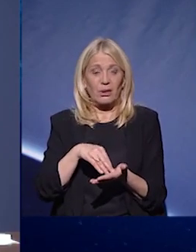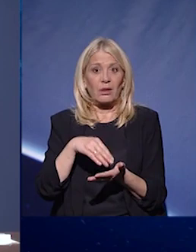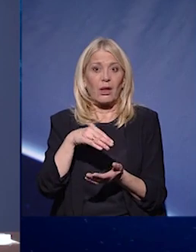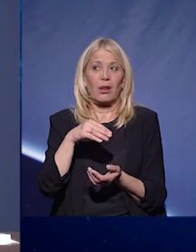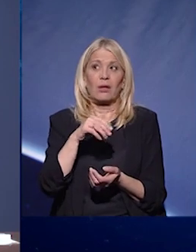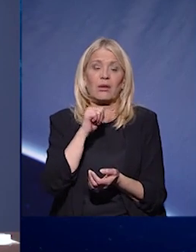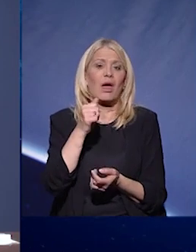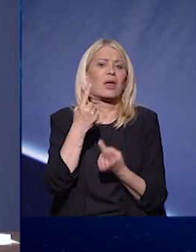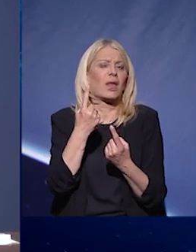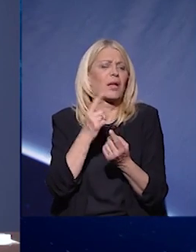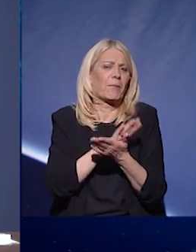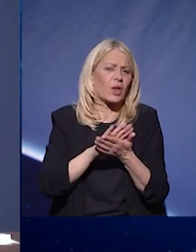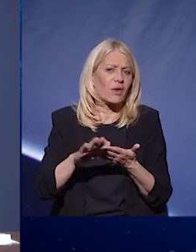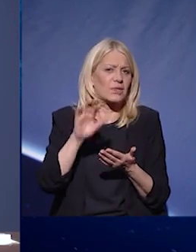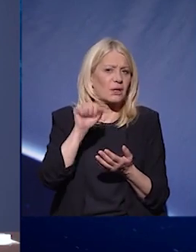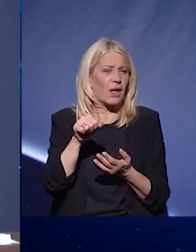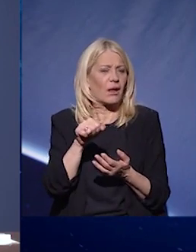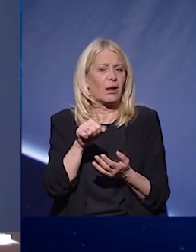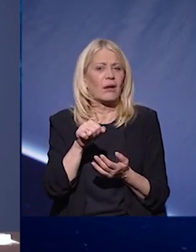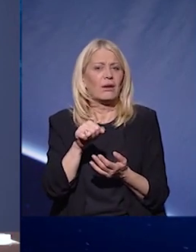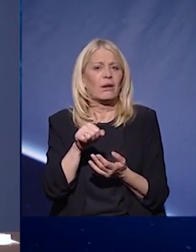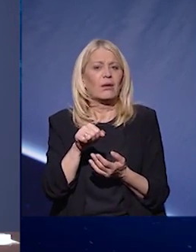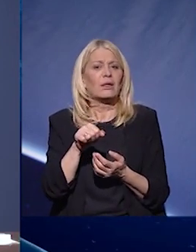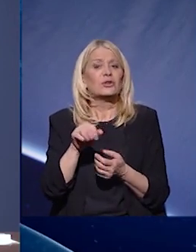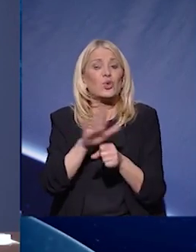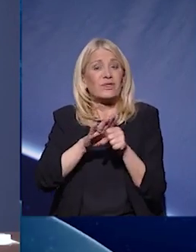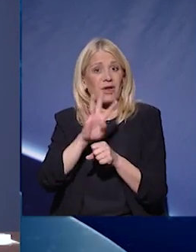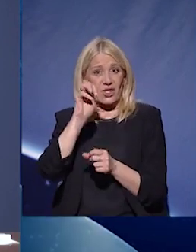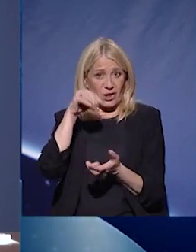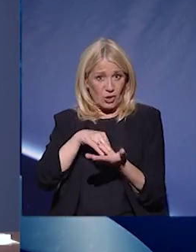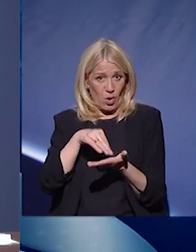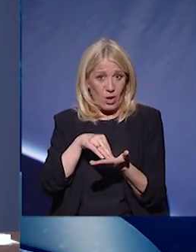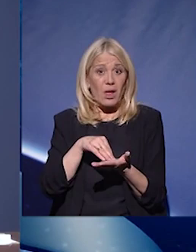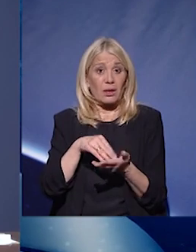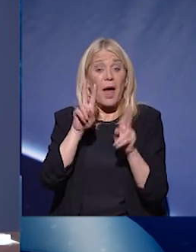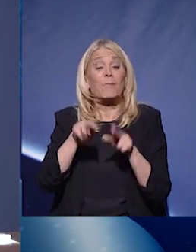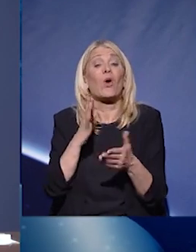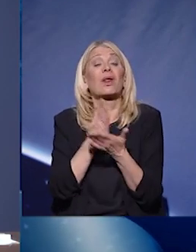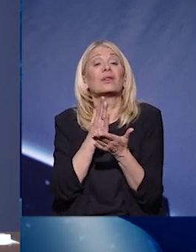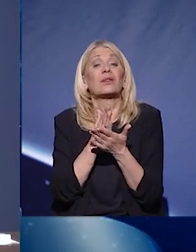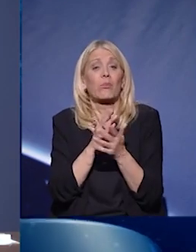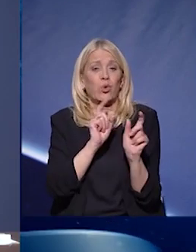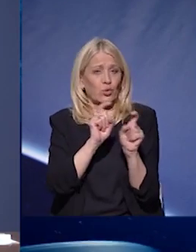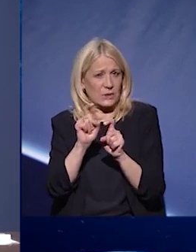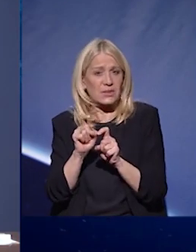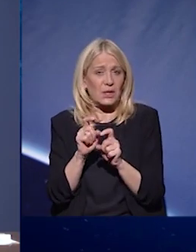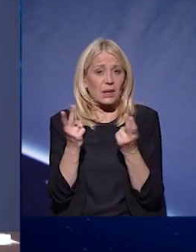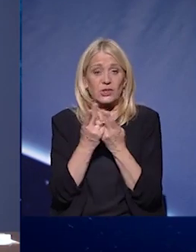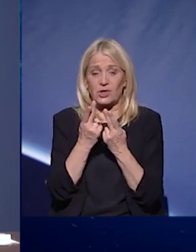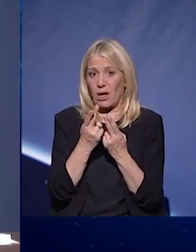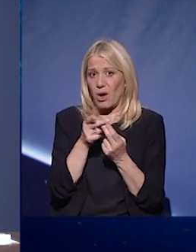jedna pretpostavka da su onda svih 400.000 mogli da budu zaraženi kao